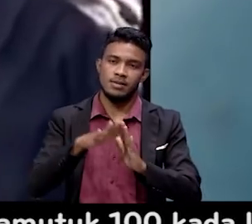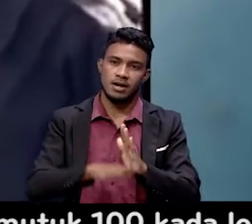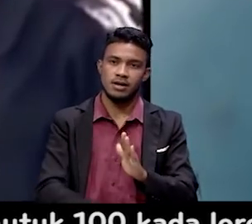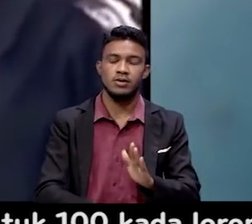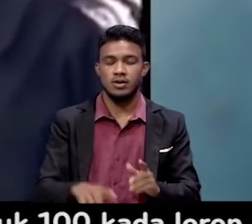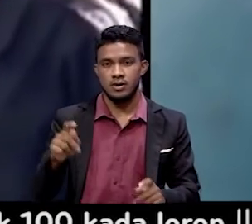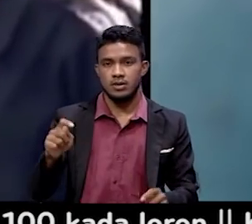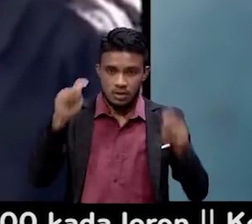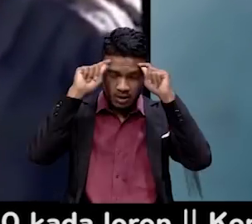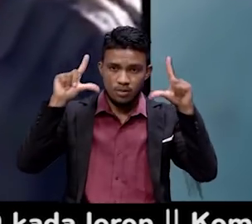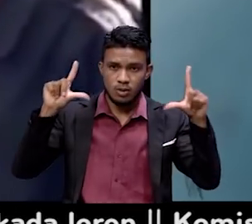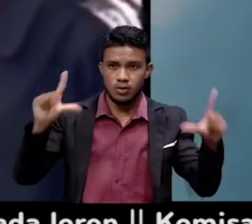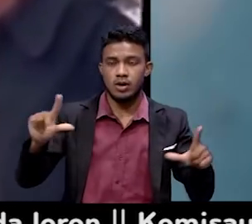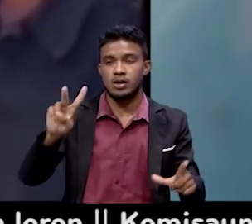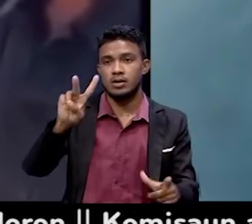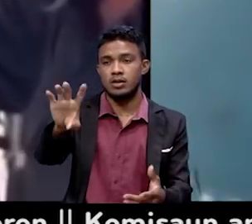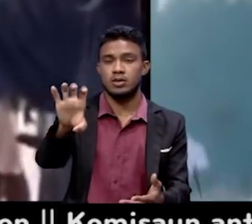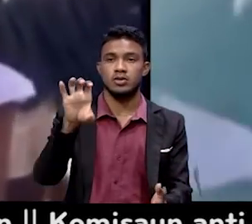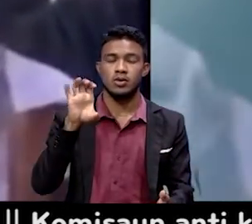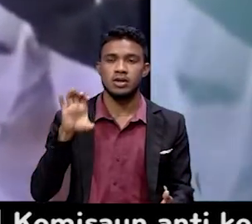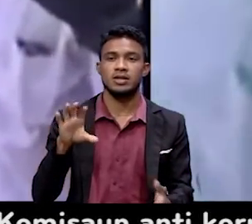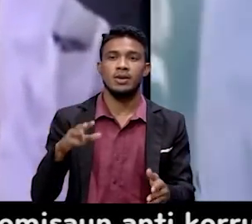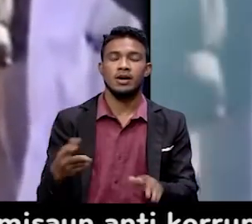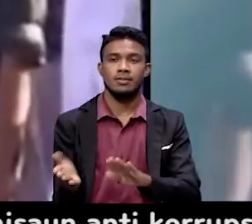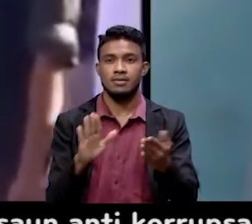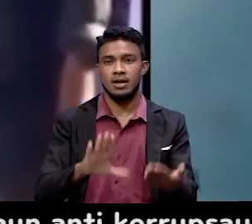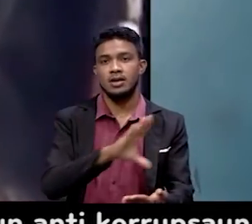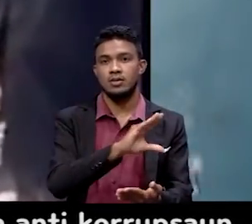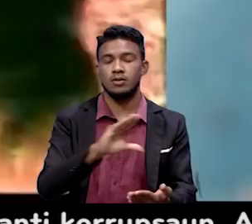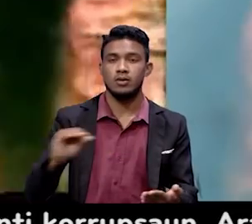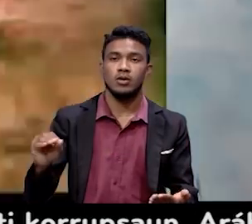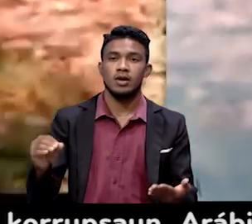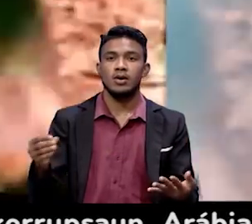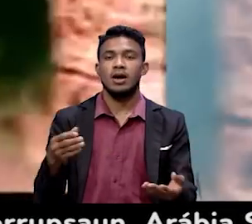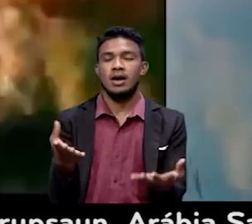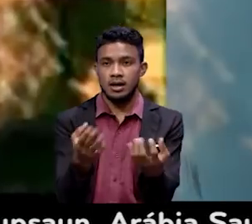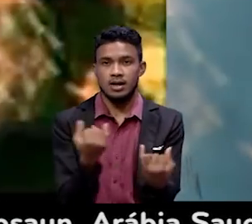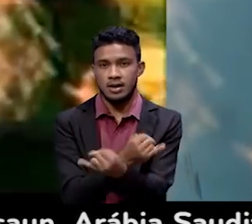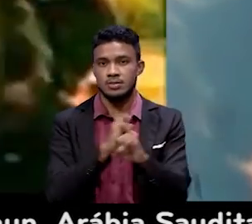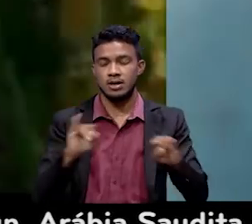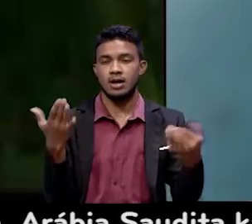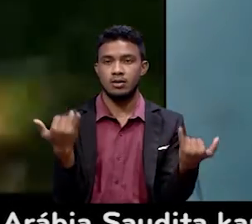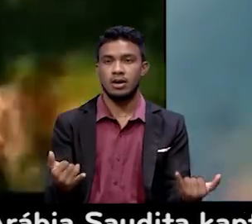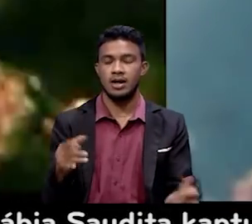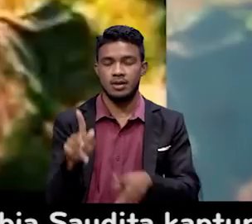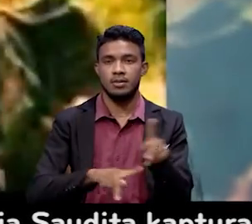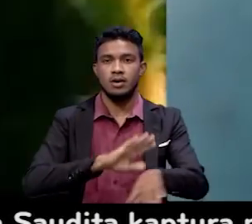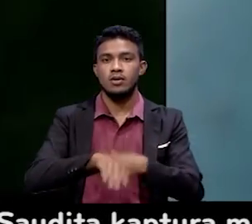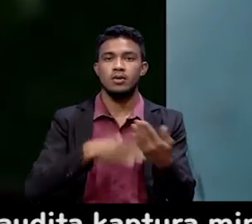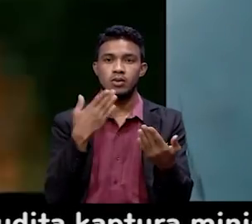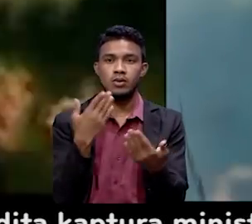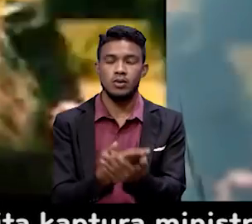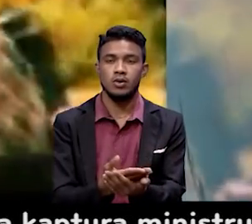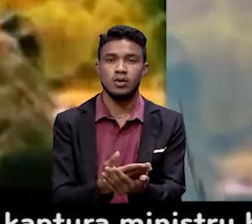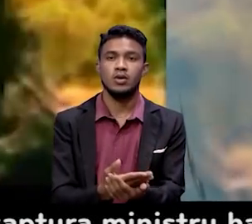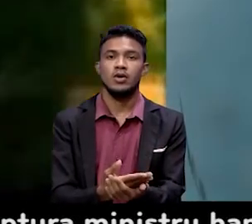rihung atu surua resing mak fakarang no soe ising ho di sosa liberdade nebe ohing lorong ema ho tugosa.